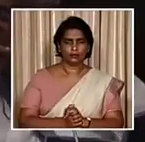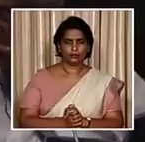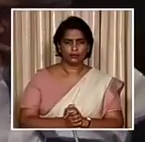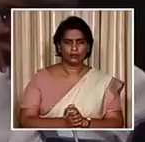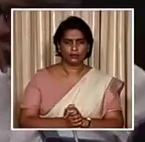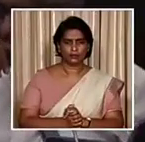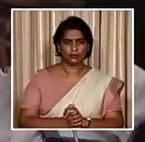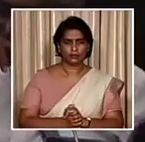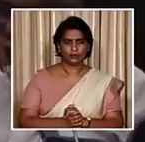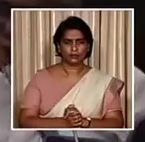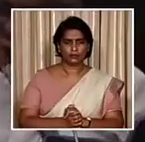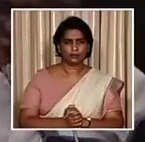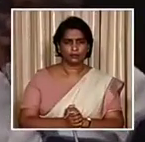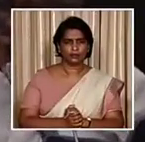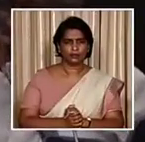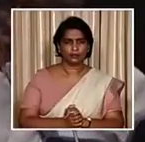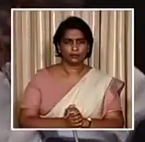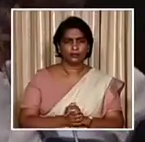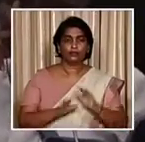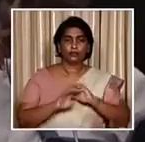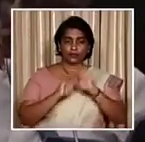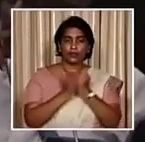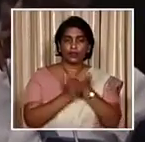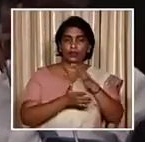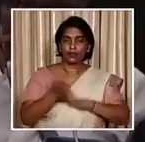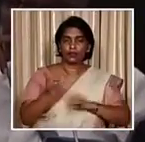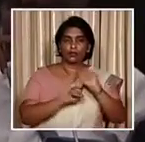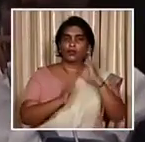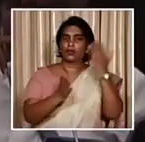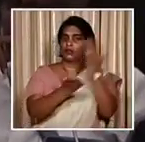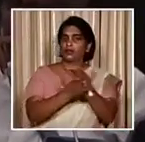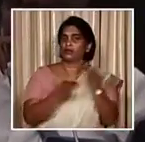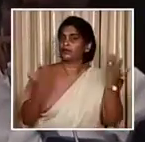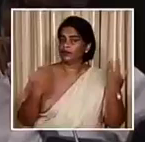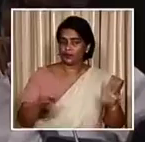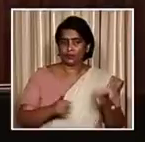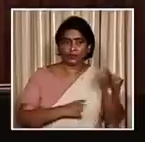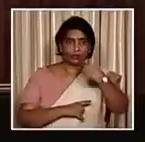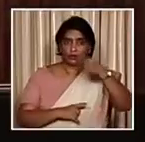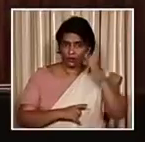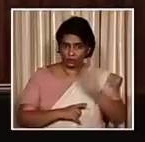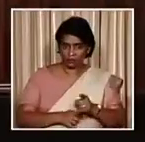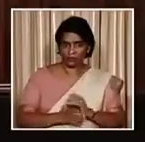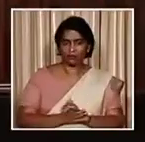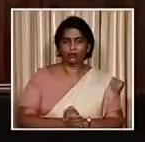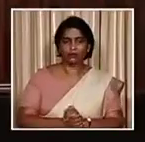තියෙනවා. සියලු ලේඛන අද සභාගත කරලා තිනවා. ස්වභාවිකංගද?